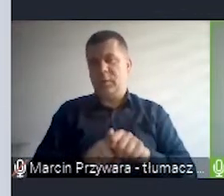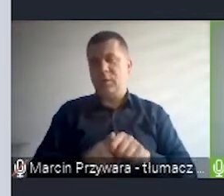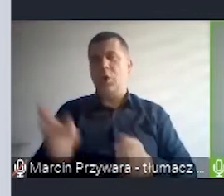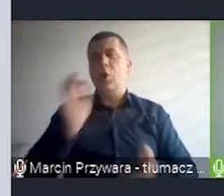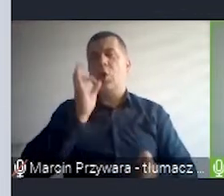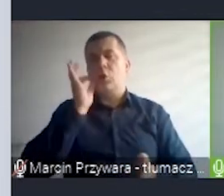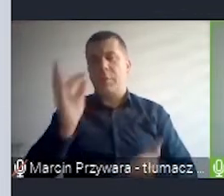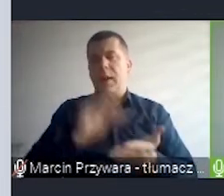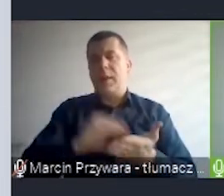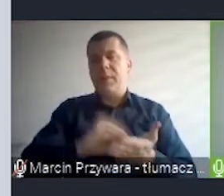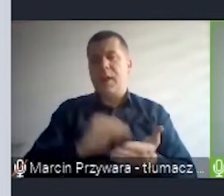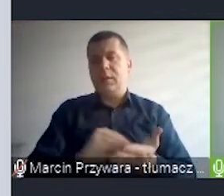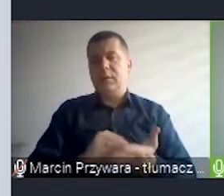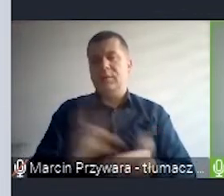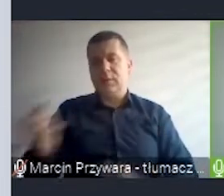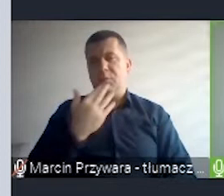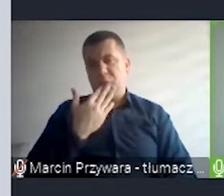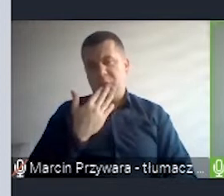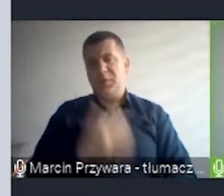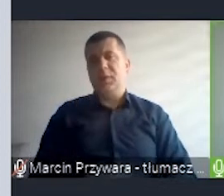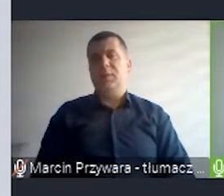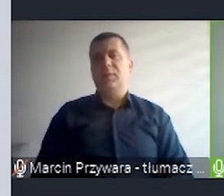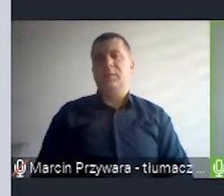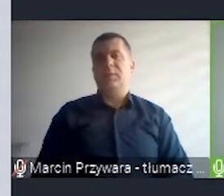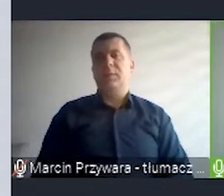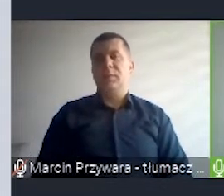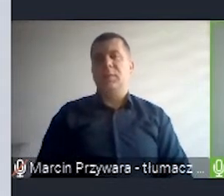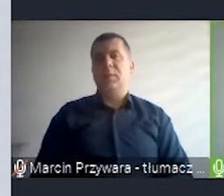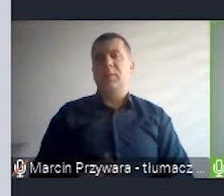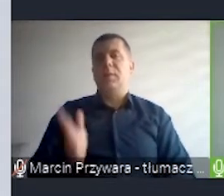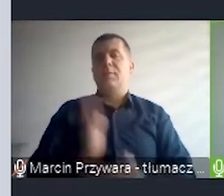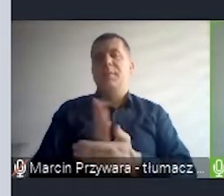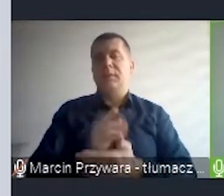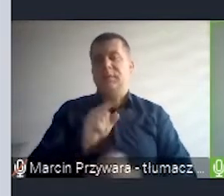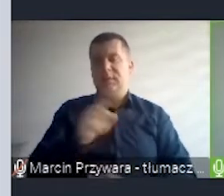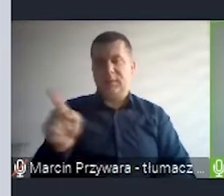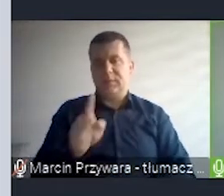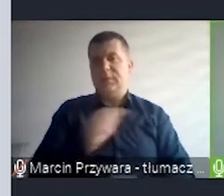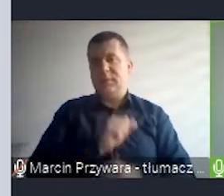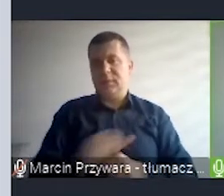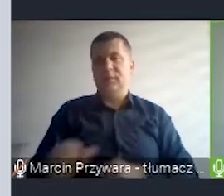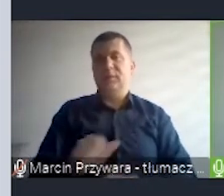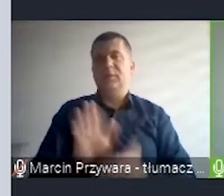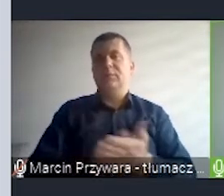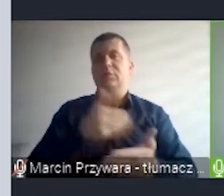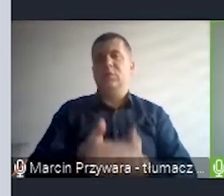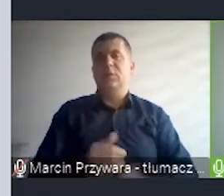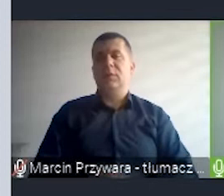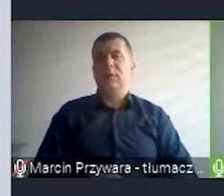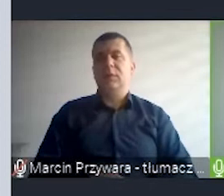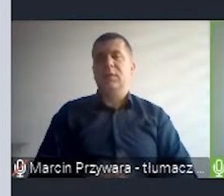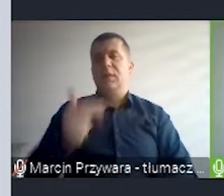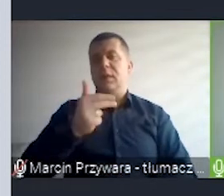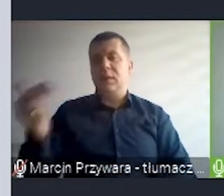dobrych praktykach mówi. I pośród nich pojawiają się na przykład